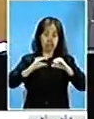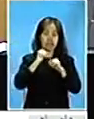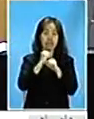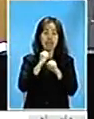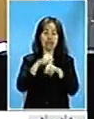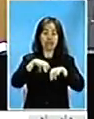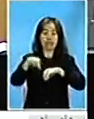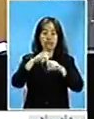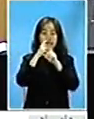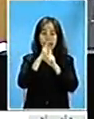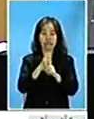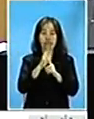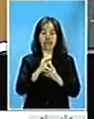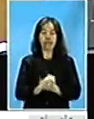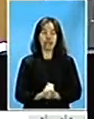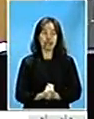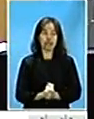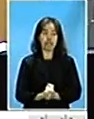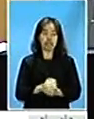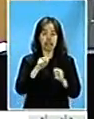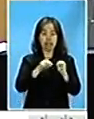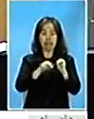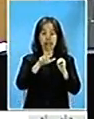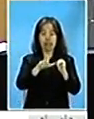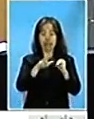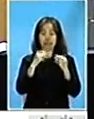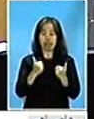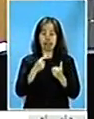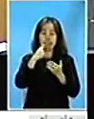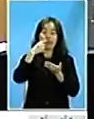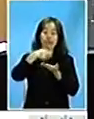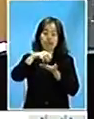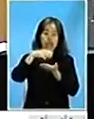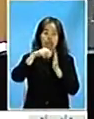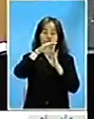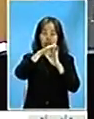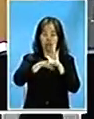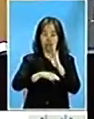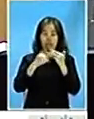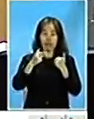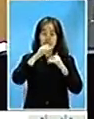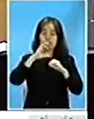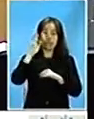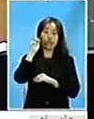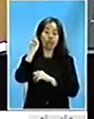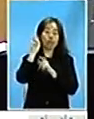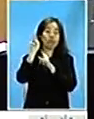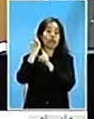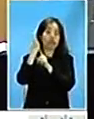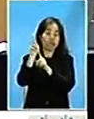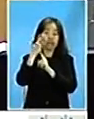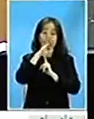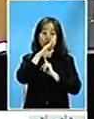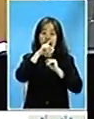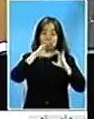ามมาตรา3นะท่านก็กำลังอลัมพบทอยู่ว่ารัฐบาลเนี่ยกู้เงินนะครับก็รัฐบาลได้แ